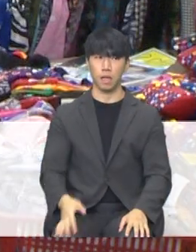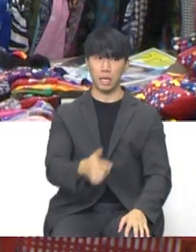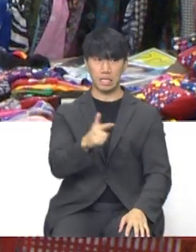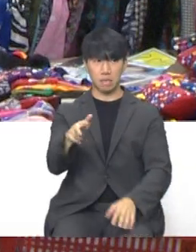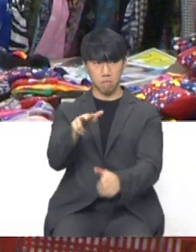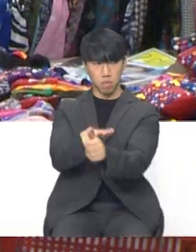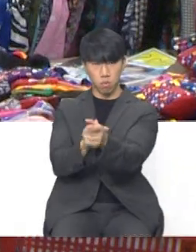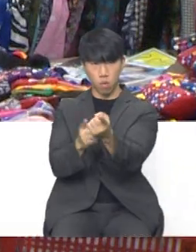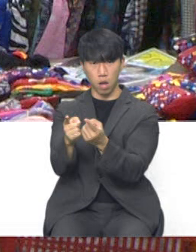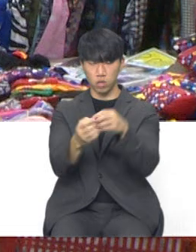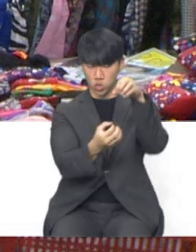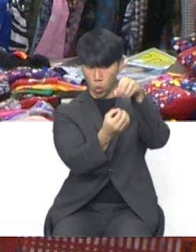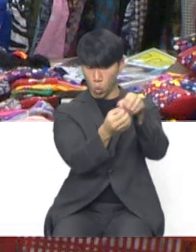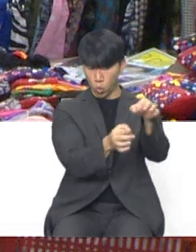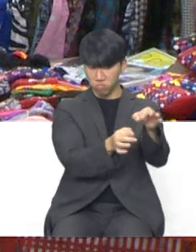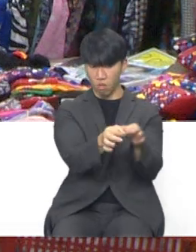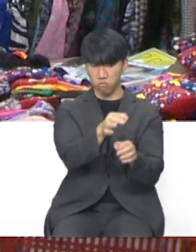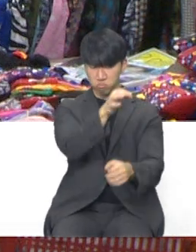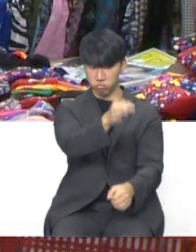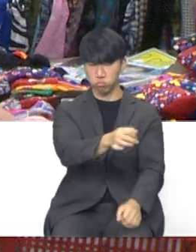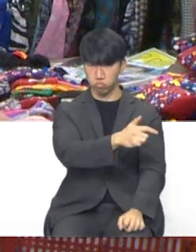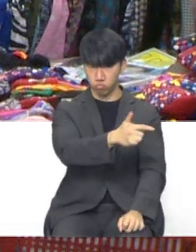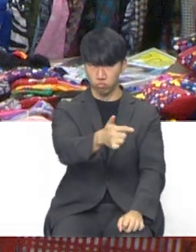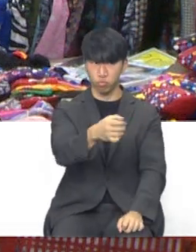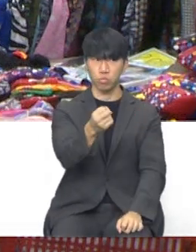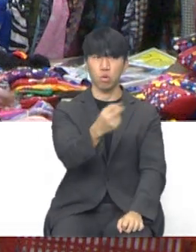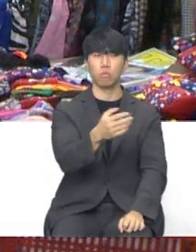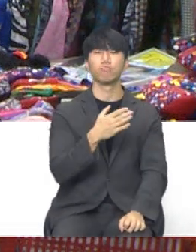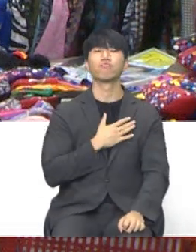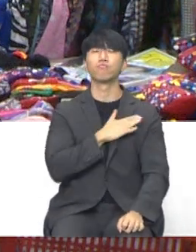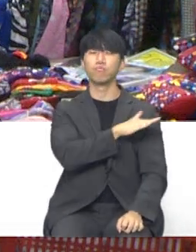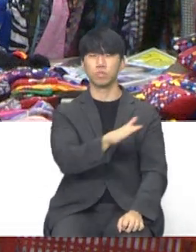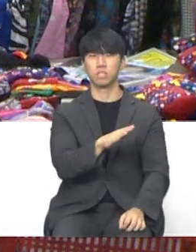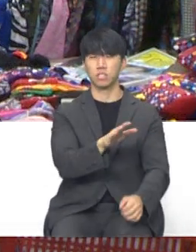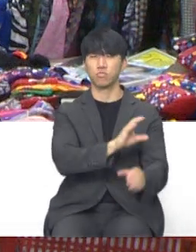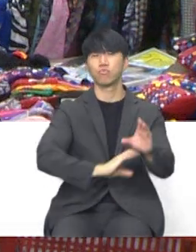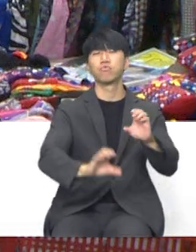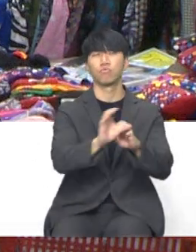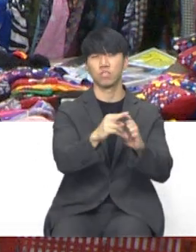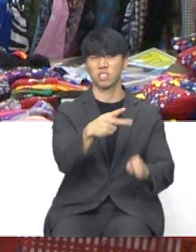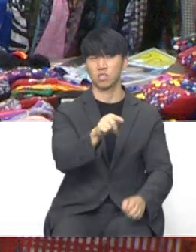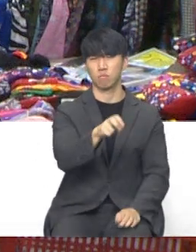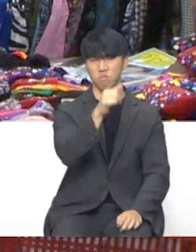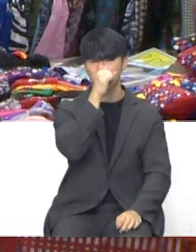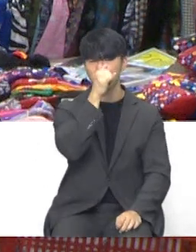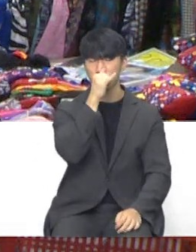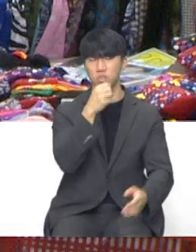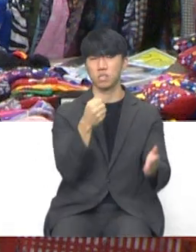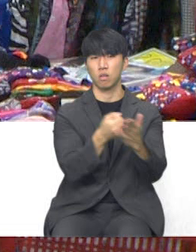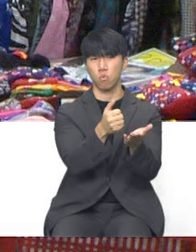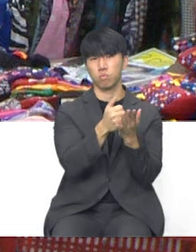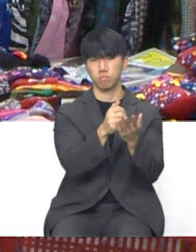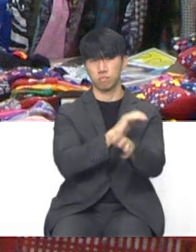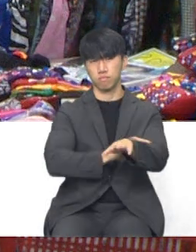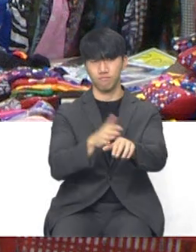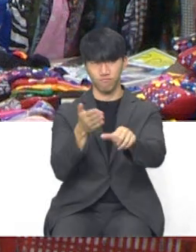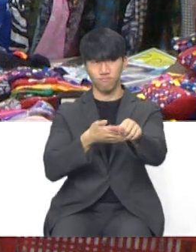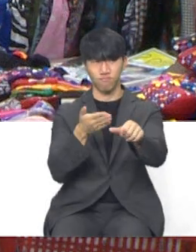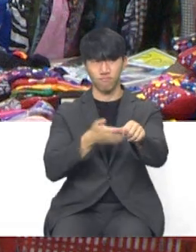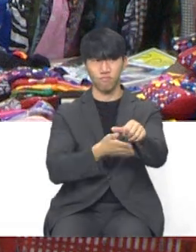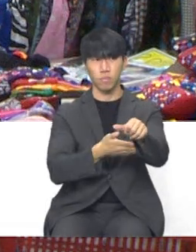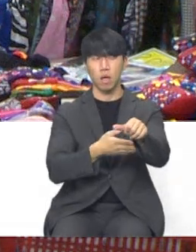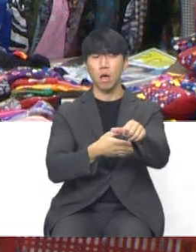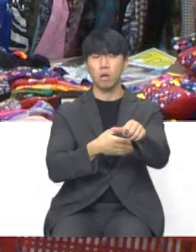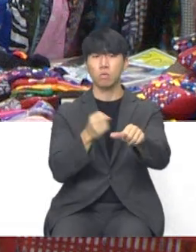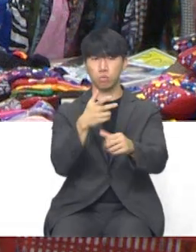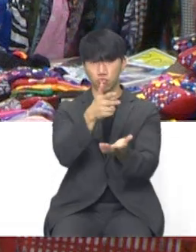마트보다 저희가 많이 저렴하고 또 덤이라는 게 있으니까 많이 애용해 주시고요. 주차 문제도 길 건너